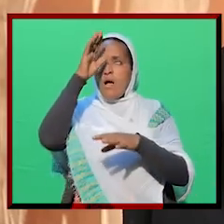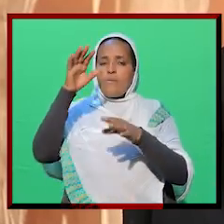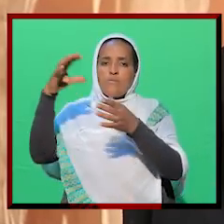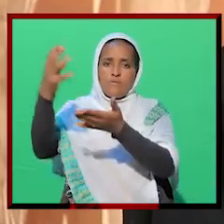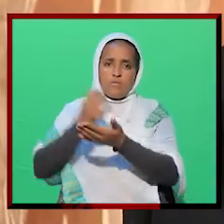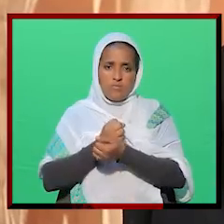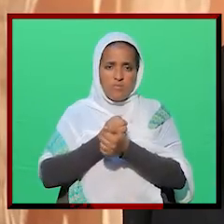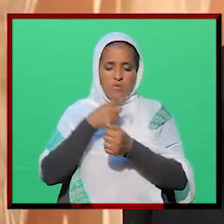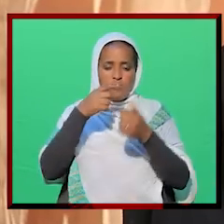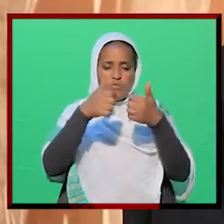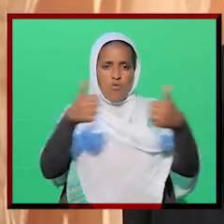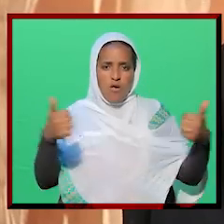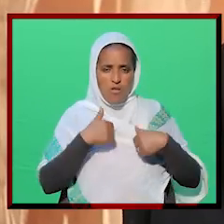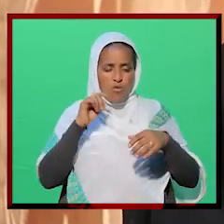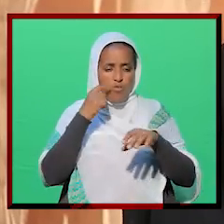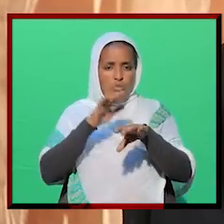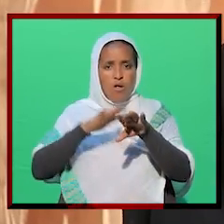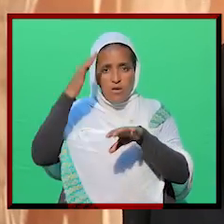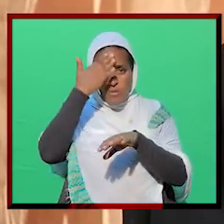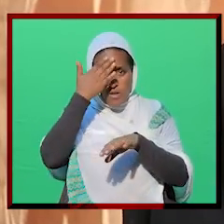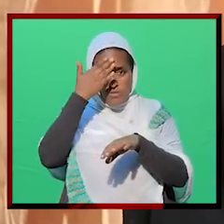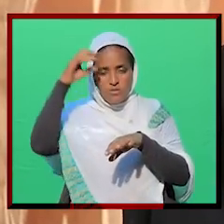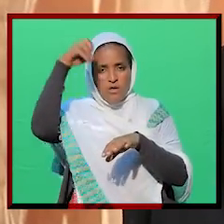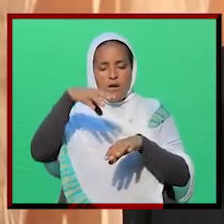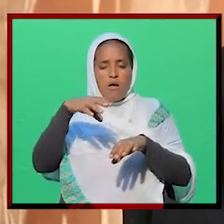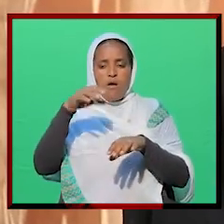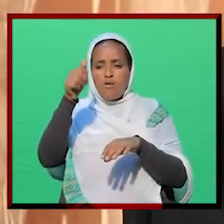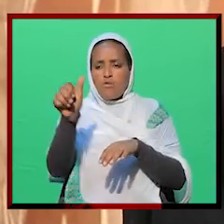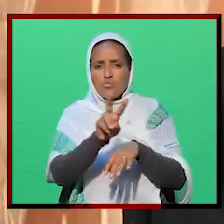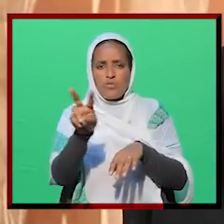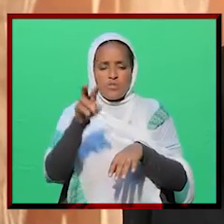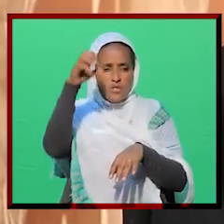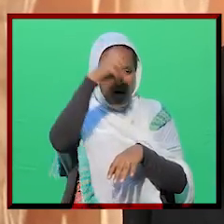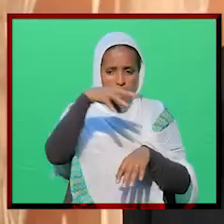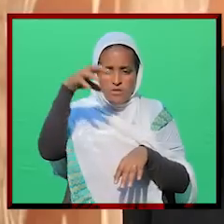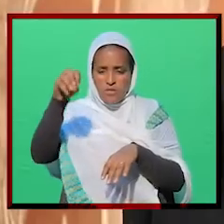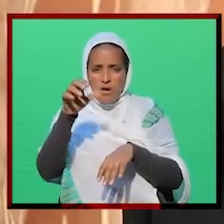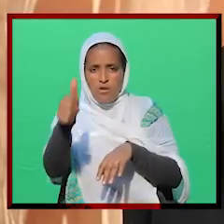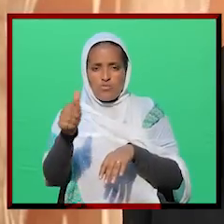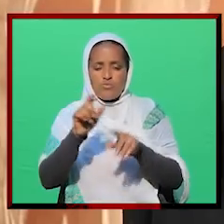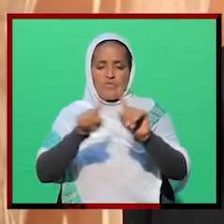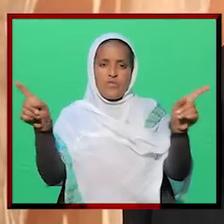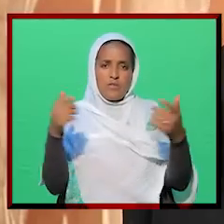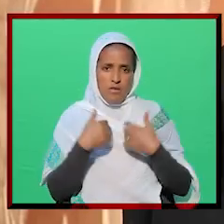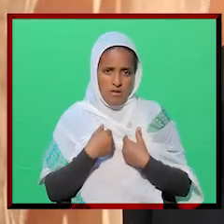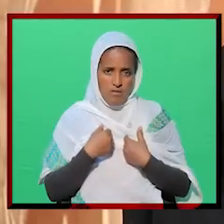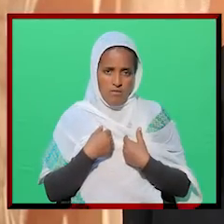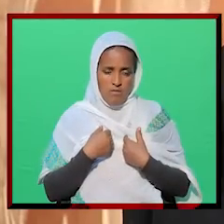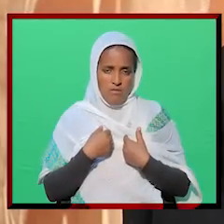ከመቤታችን እንደገና በማይጸነ ወርድ በዮርዳኖስ ሲጠመቅ የሚል ነው